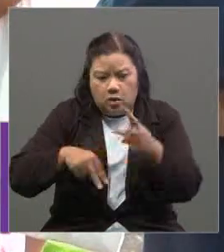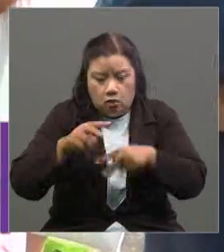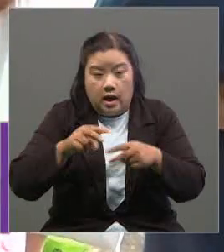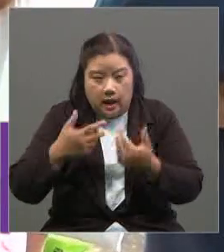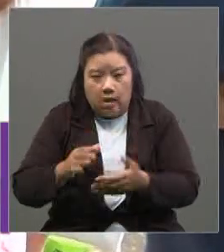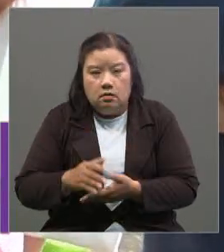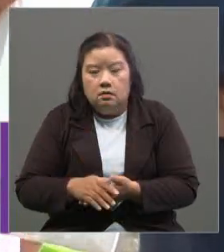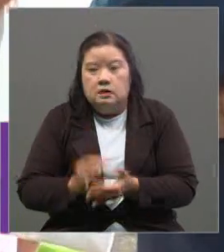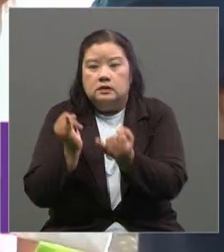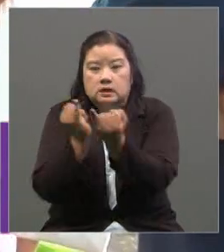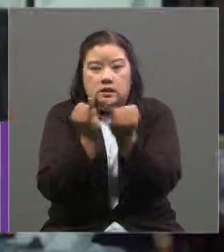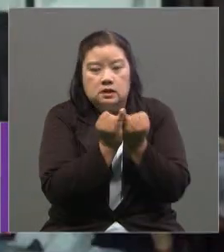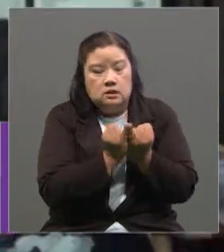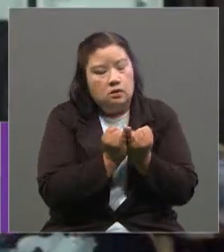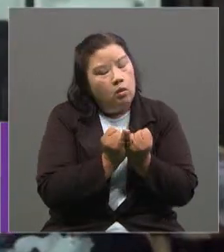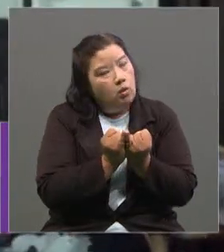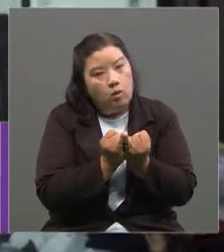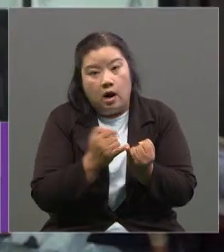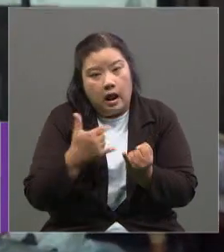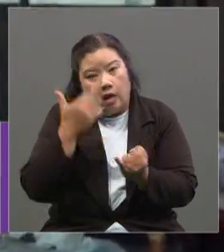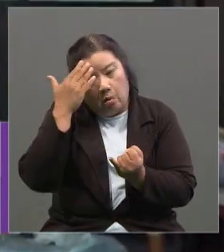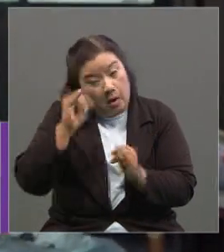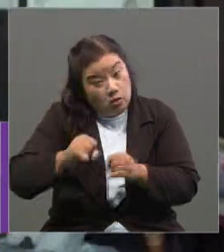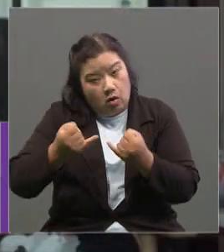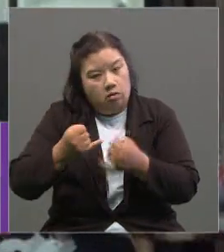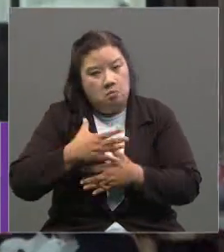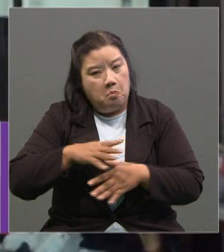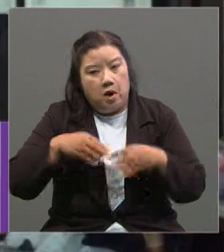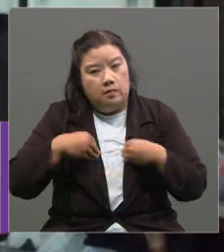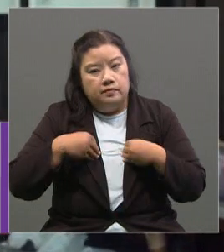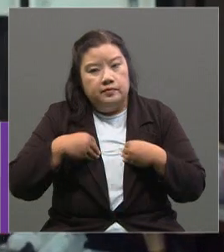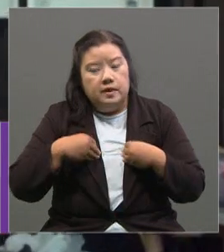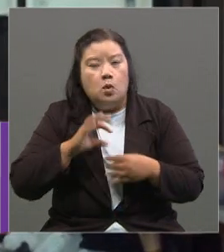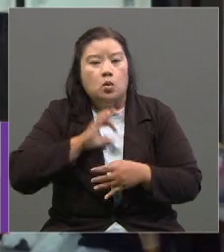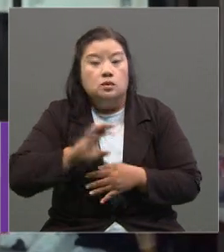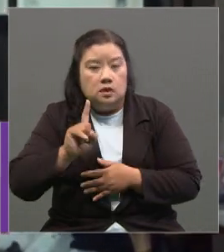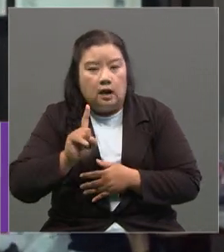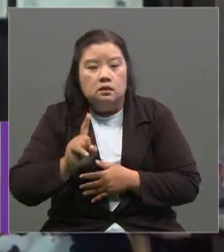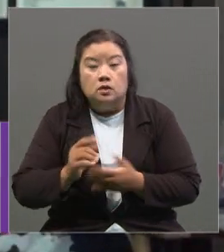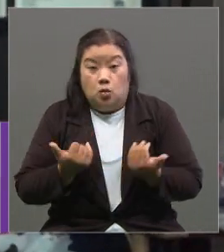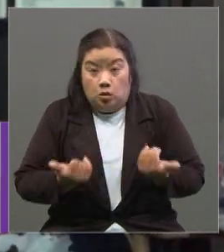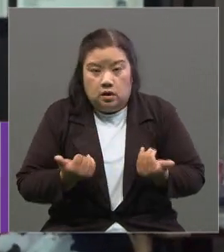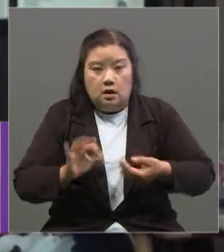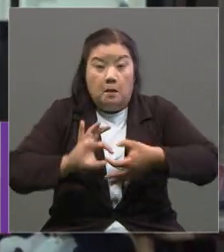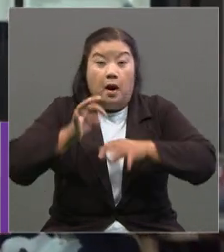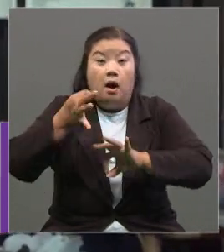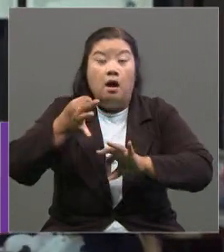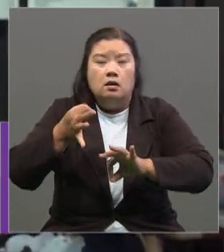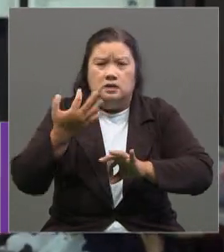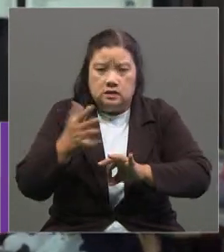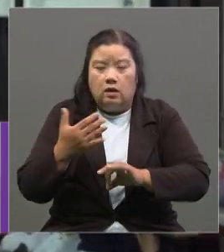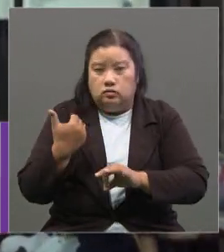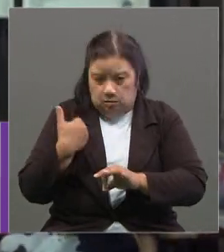แบ่งฝักแบ่งฝ่ายจนตอนได้ชาวบ้านเอือมระอาจุดที่ชาวบ้านเขาบอกว่าไม่ไหวที่สุดก็คือค่าใช้จ่ายในการจัดงานศพ